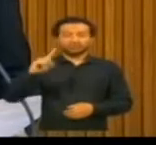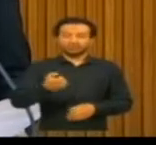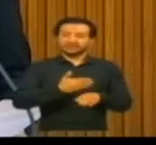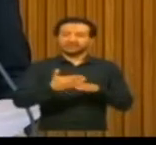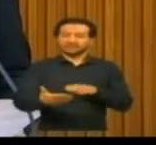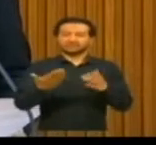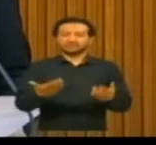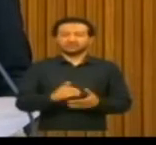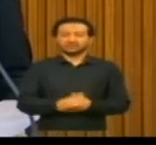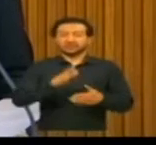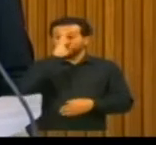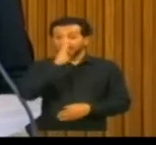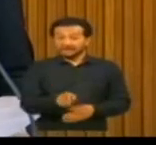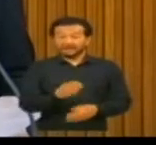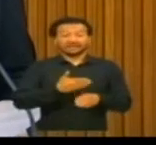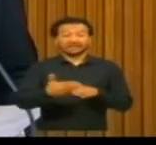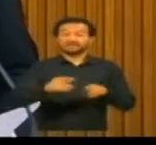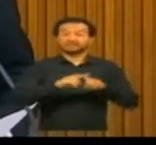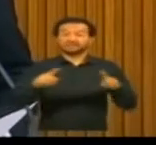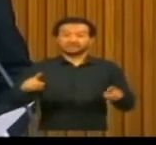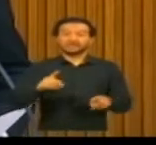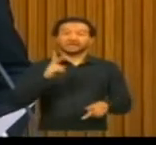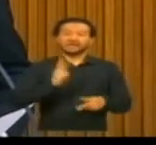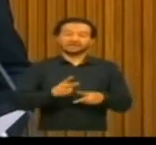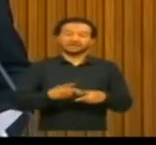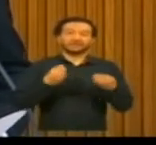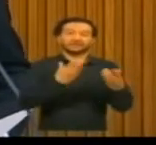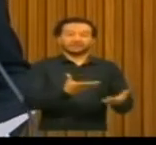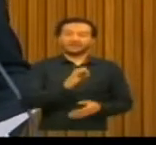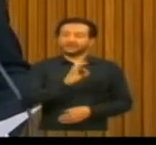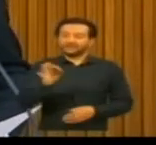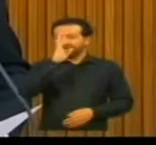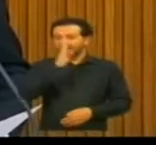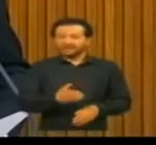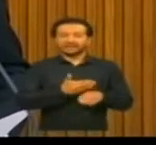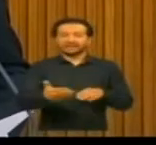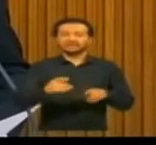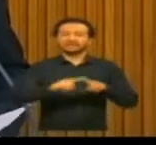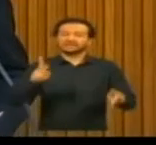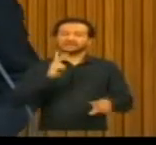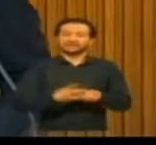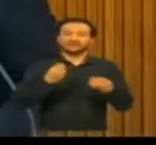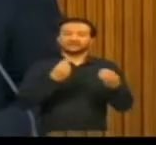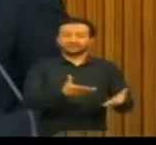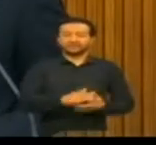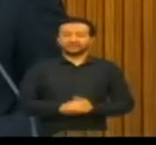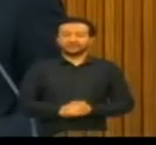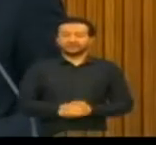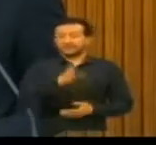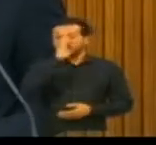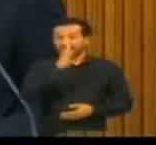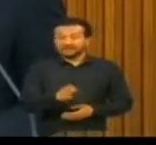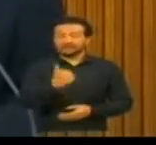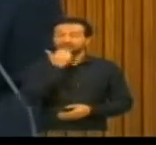gecikebilir. Adalet gecikmez, tez verilmeli diyor. Evet, adalet gecikmez, tez verilmeli. Adaleti